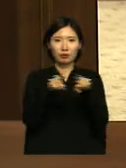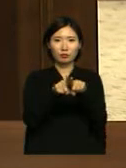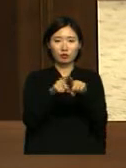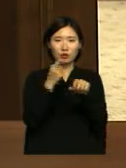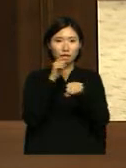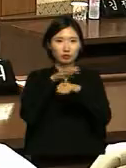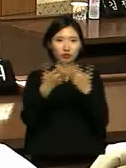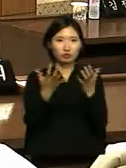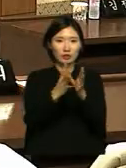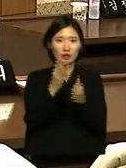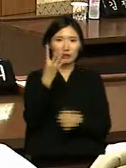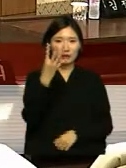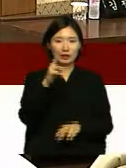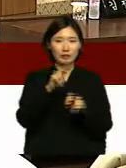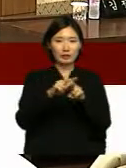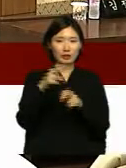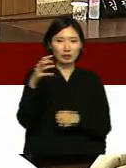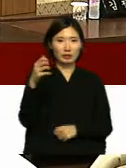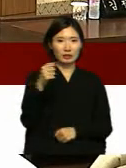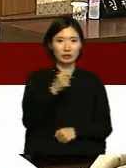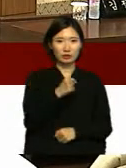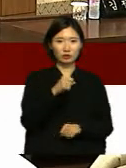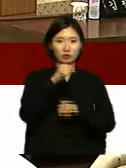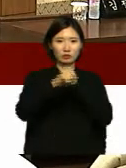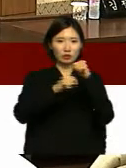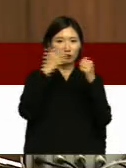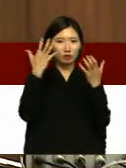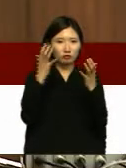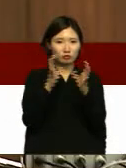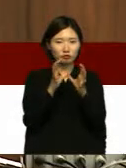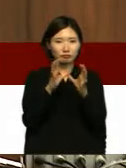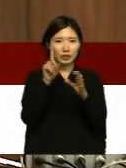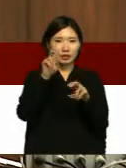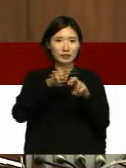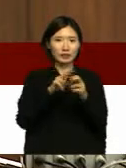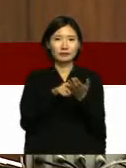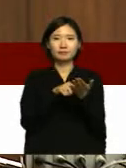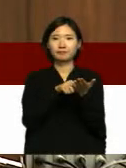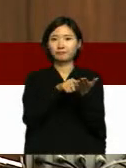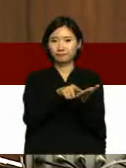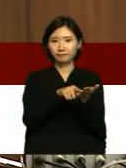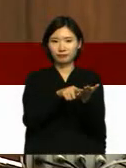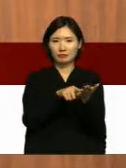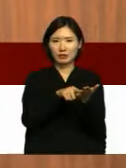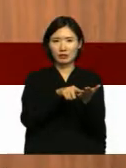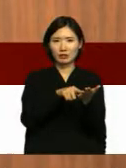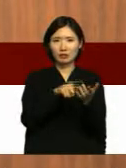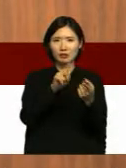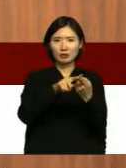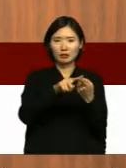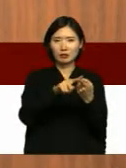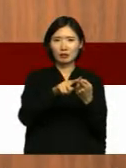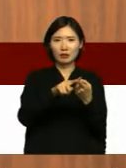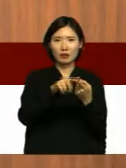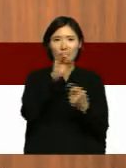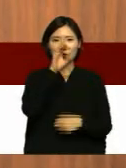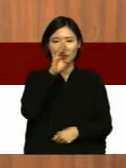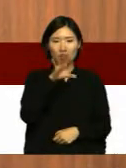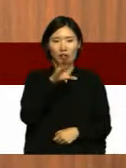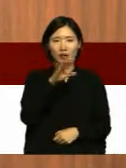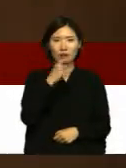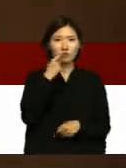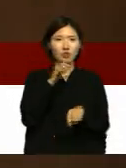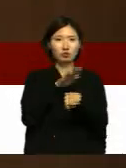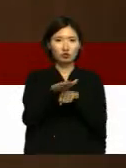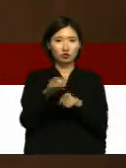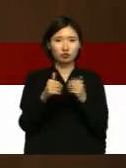더불어민주당은 4석을 갖고 자유한국당에 1석을 제안했습니다. 이를 받아들일 수 없다면 민주적인